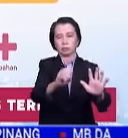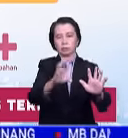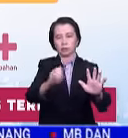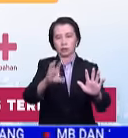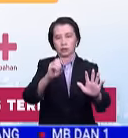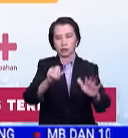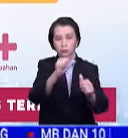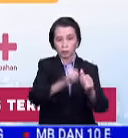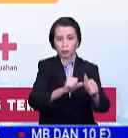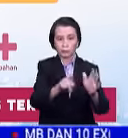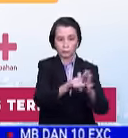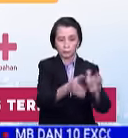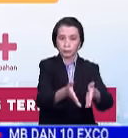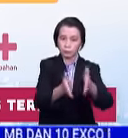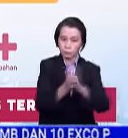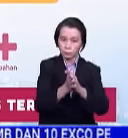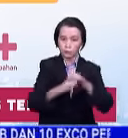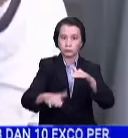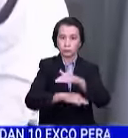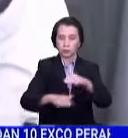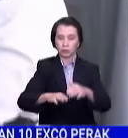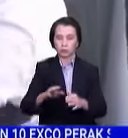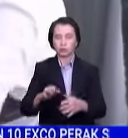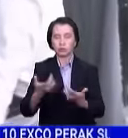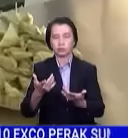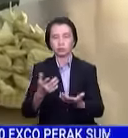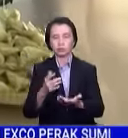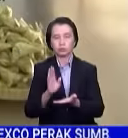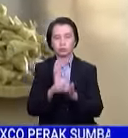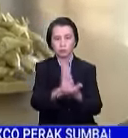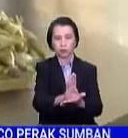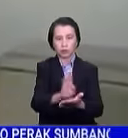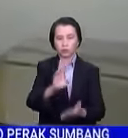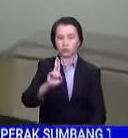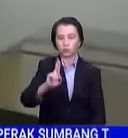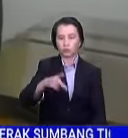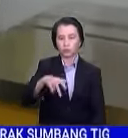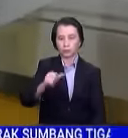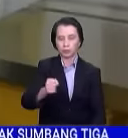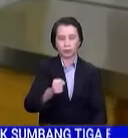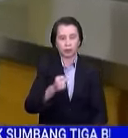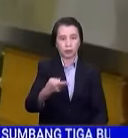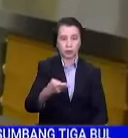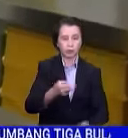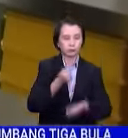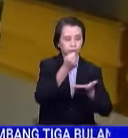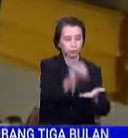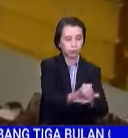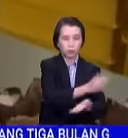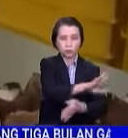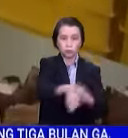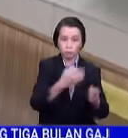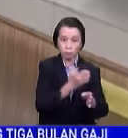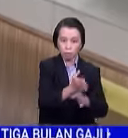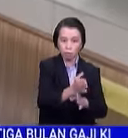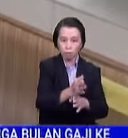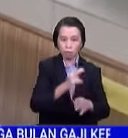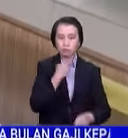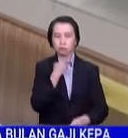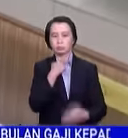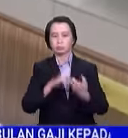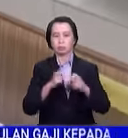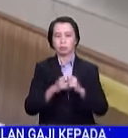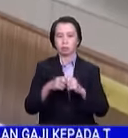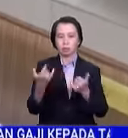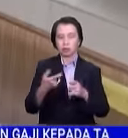setiap permohonan di bawah program subsidi upah. Inisiatif itu bagi membantu semua sektor ekonomi yang terkesan impak pelaksanaan